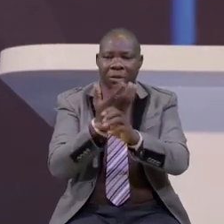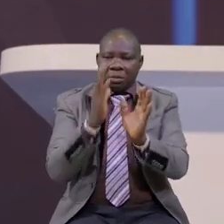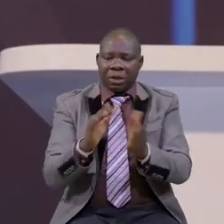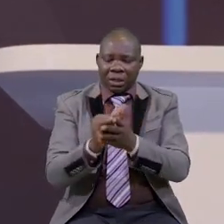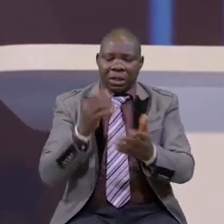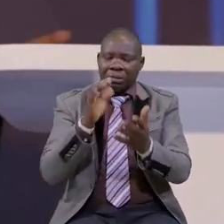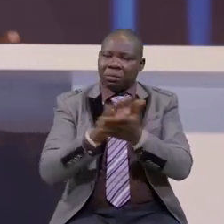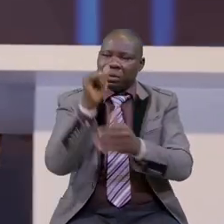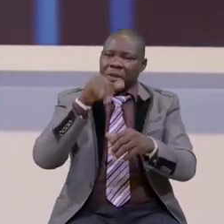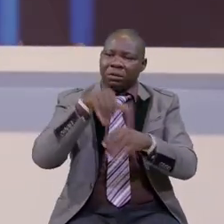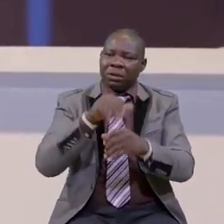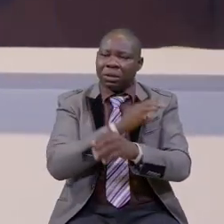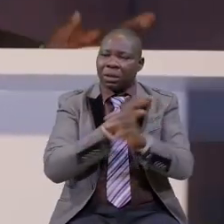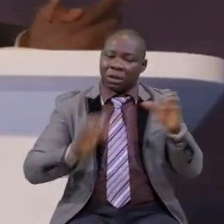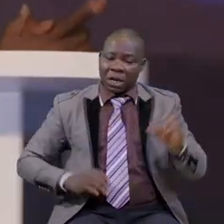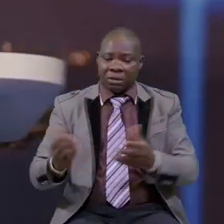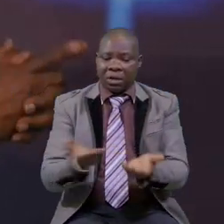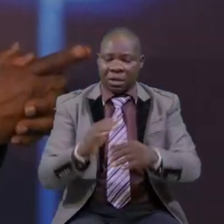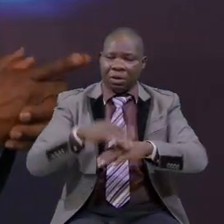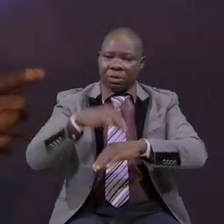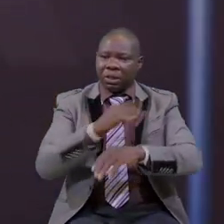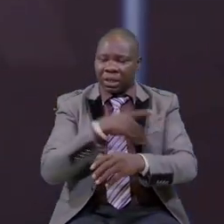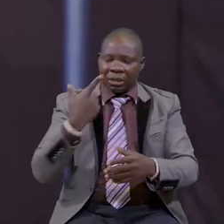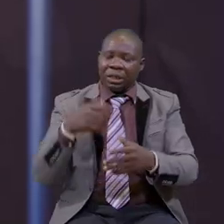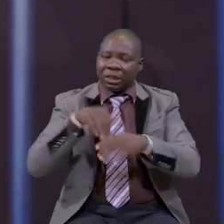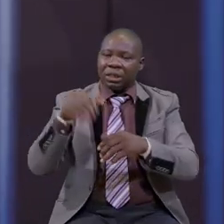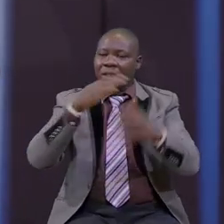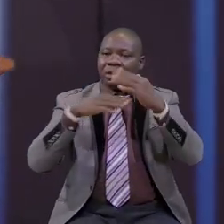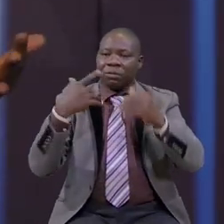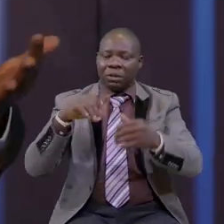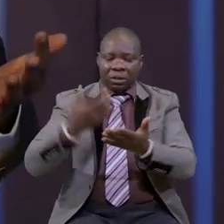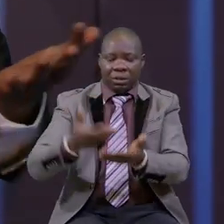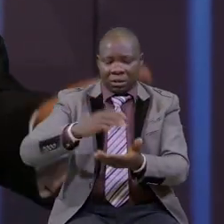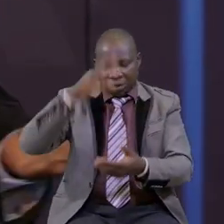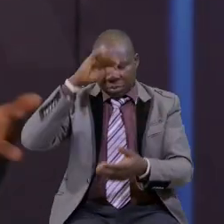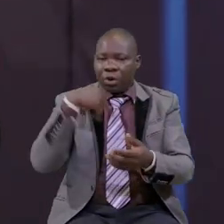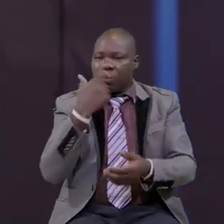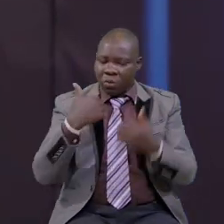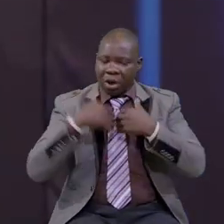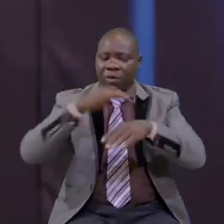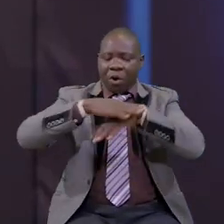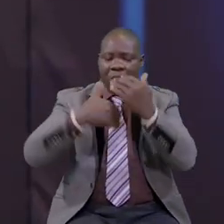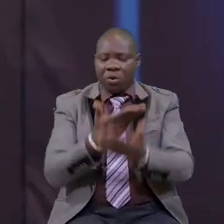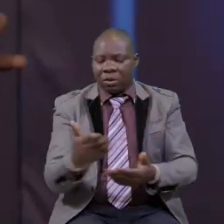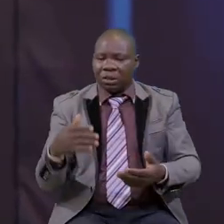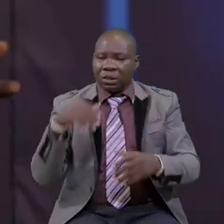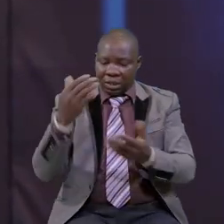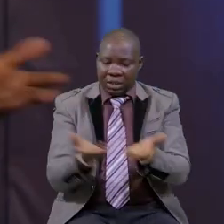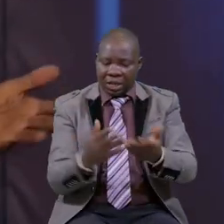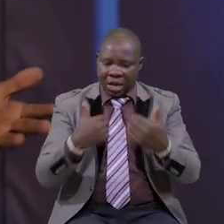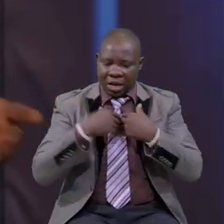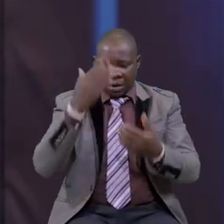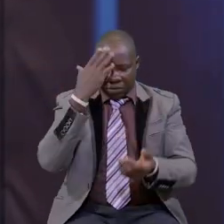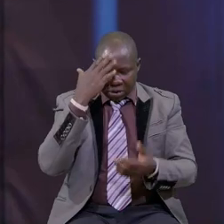la torture, le tourment sera terrible pour le riche. Il avait tout sur la terre, il avait l'argent, il avait la connaissance, il